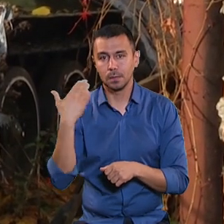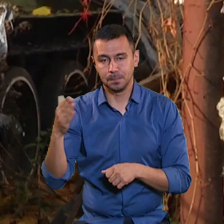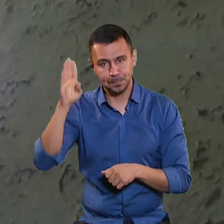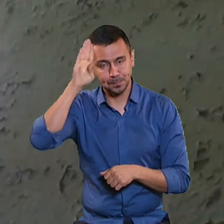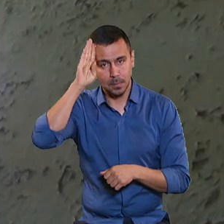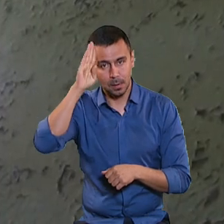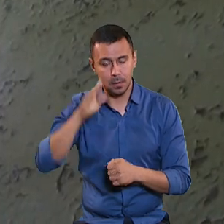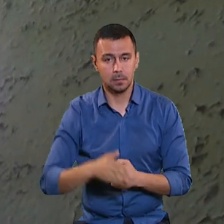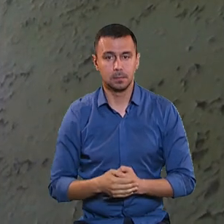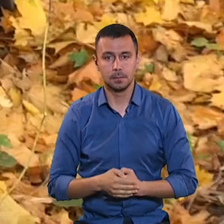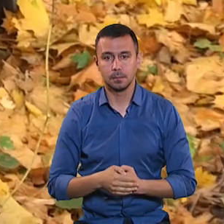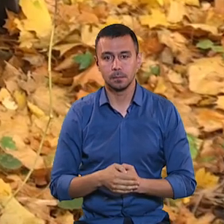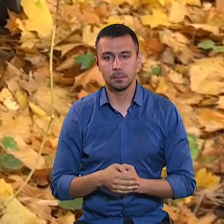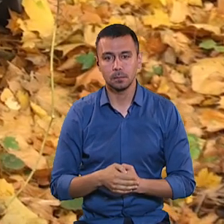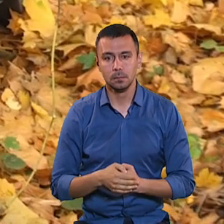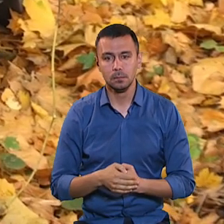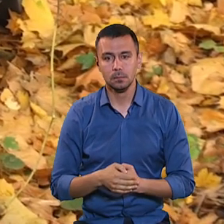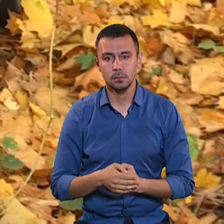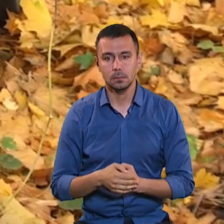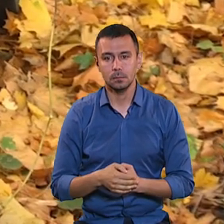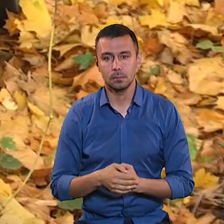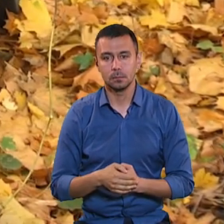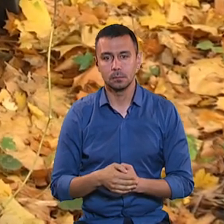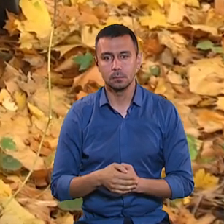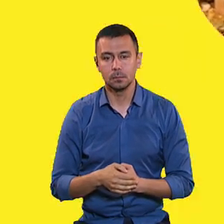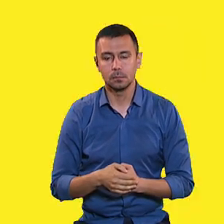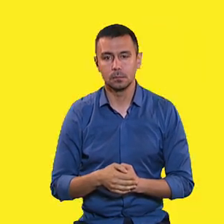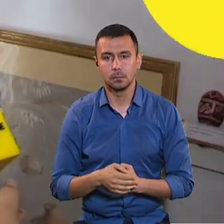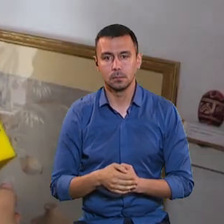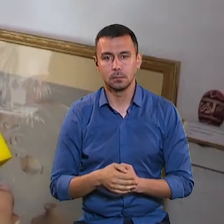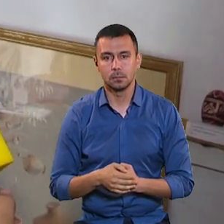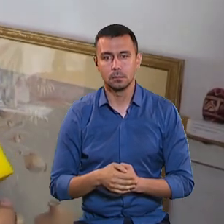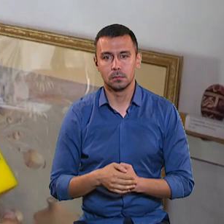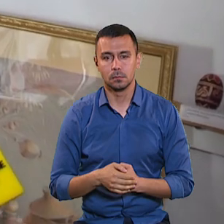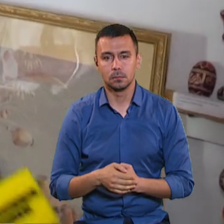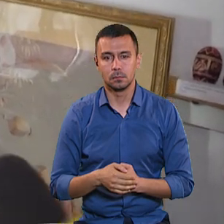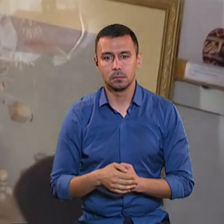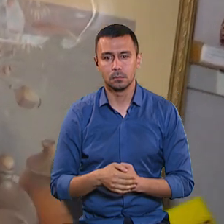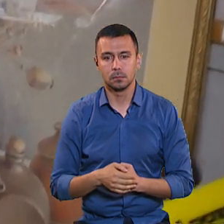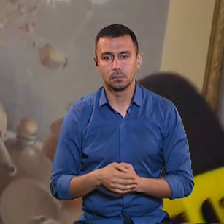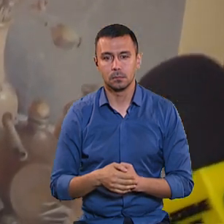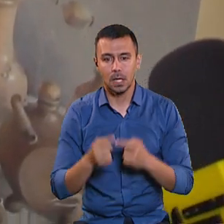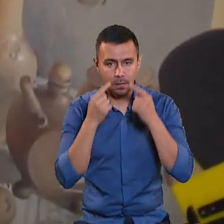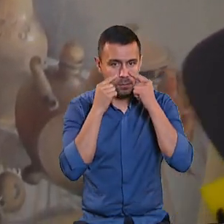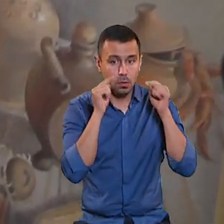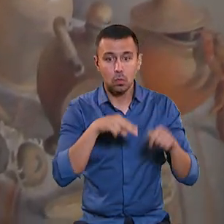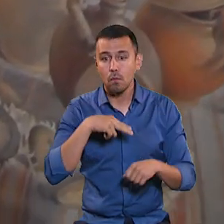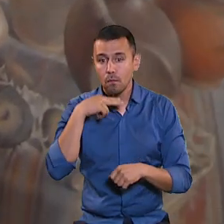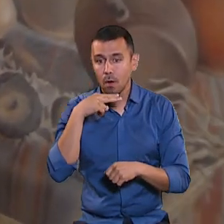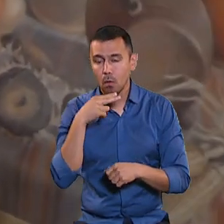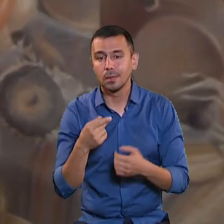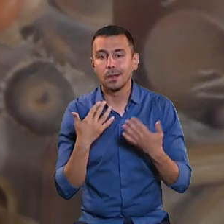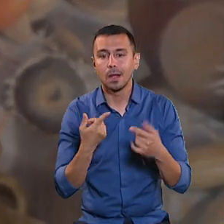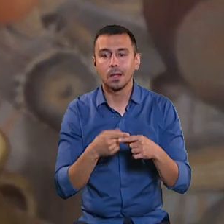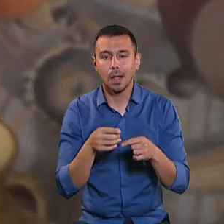Бортник Михайло жили Олександр горішевський суспільне новини Хмельницький зверніть увагу наскільки